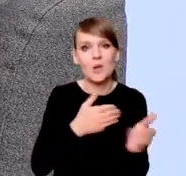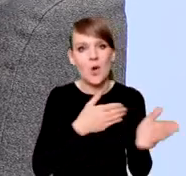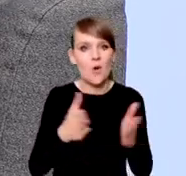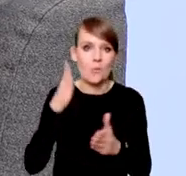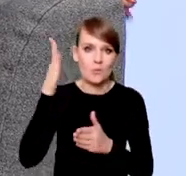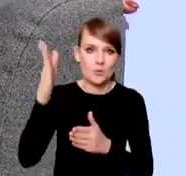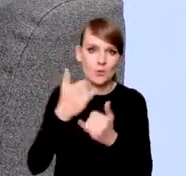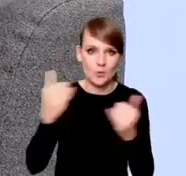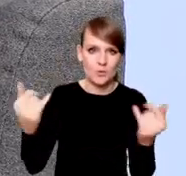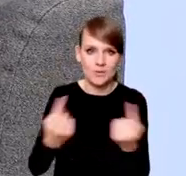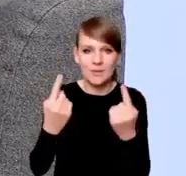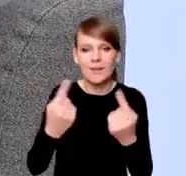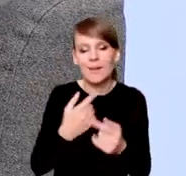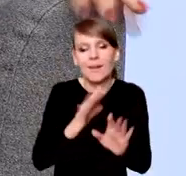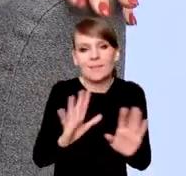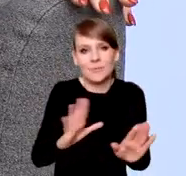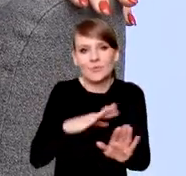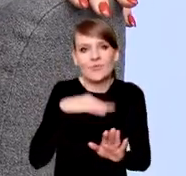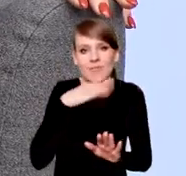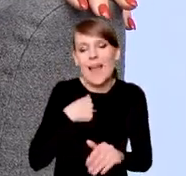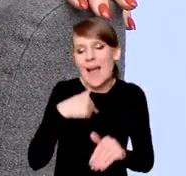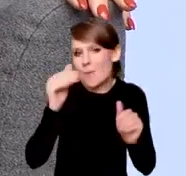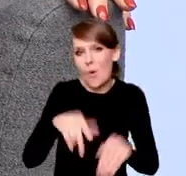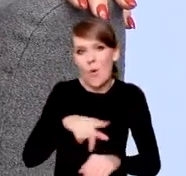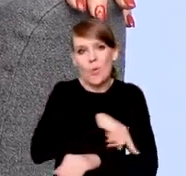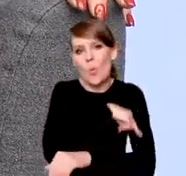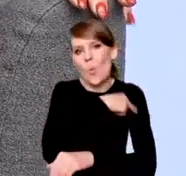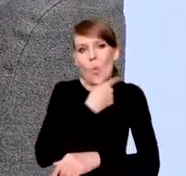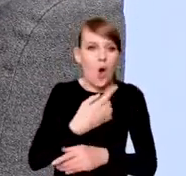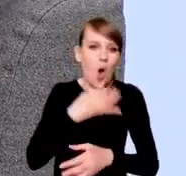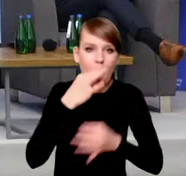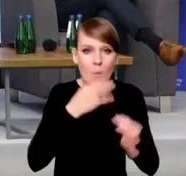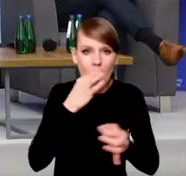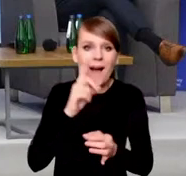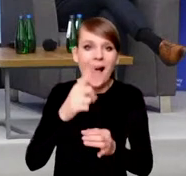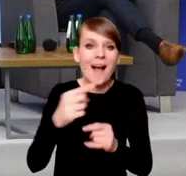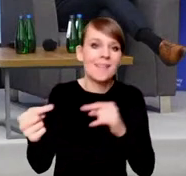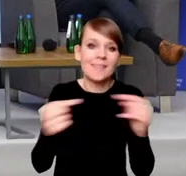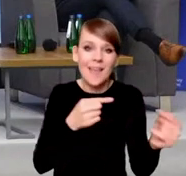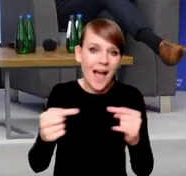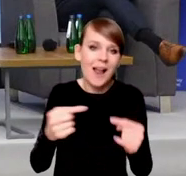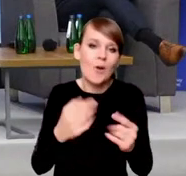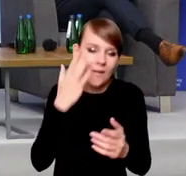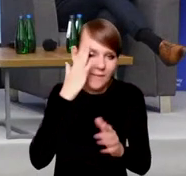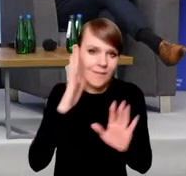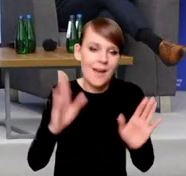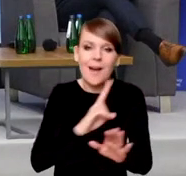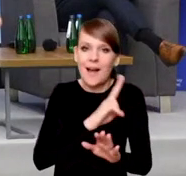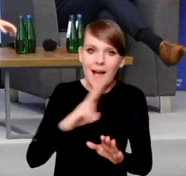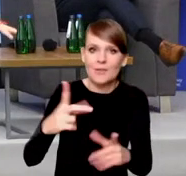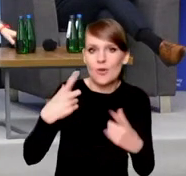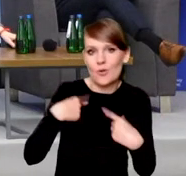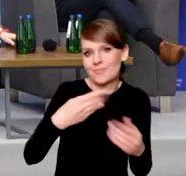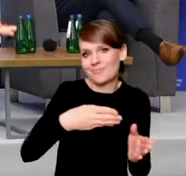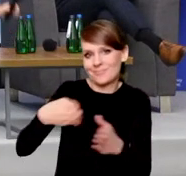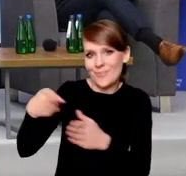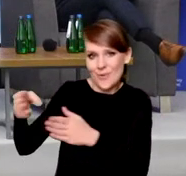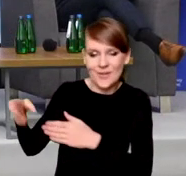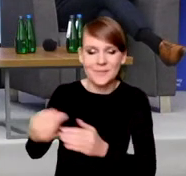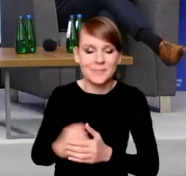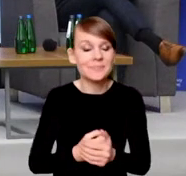ale przecież dialog oznacza, że każdy ma prawo do wypowiedzi. Oczywiście dziękujemy pani